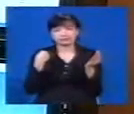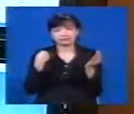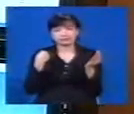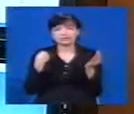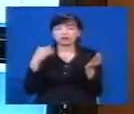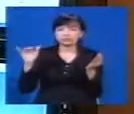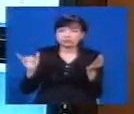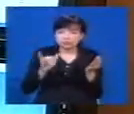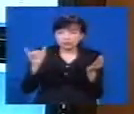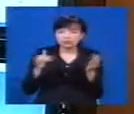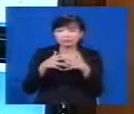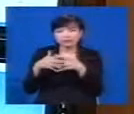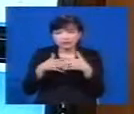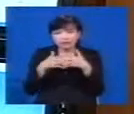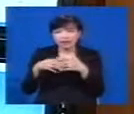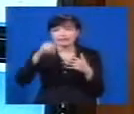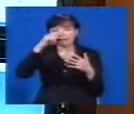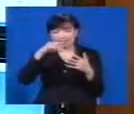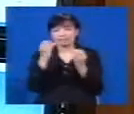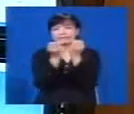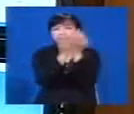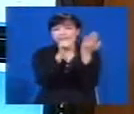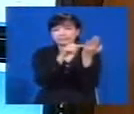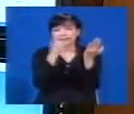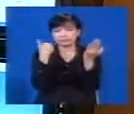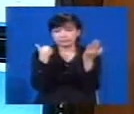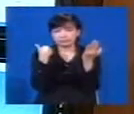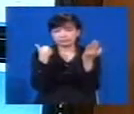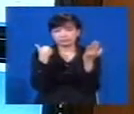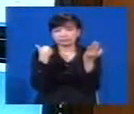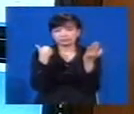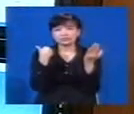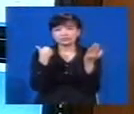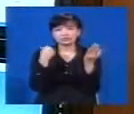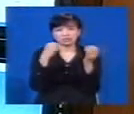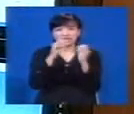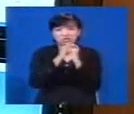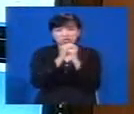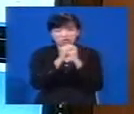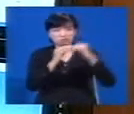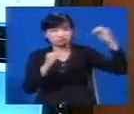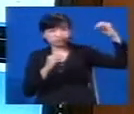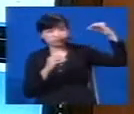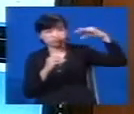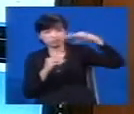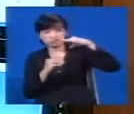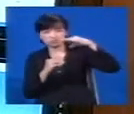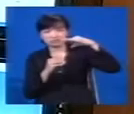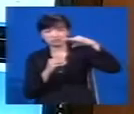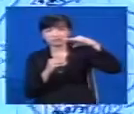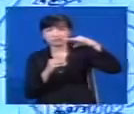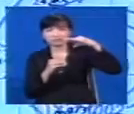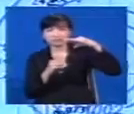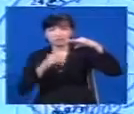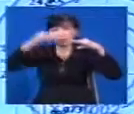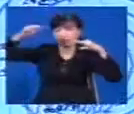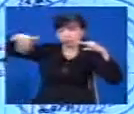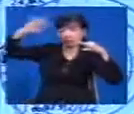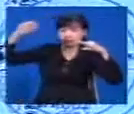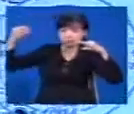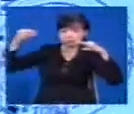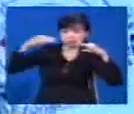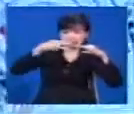ยุโรปของอเมริกาและของประเทศไทยเนี่ยมีความกดอากาศสูงจากจีนซึ่งเป็นครั้งแรกในรอบเป็น100ปีนะครับที่ความกดอากาศสูงจ